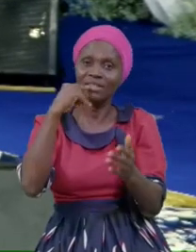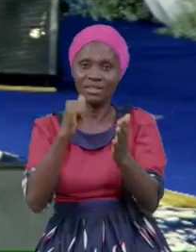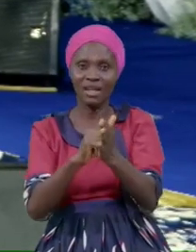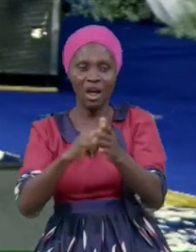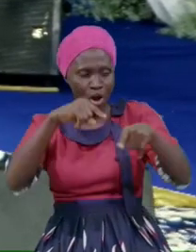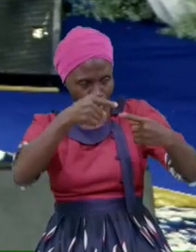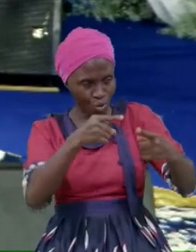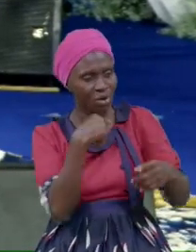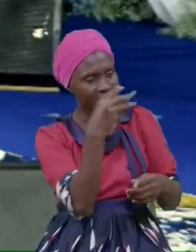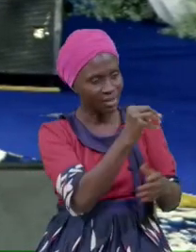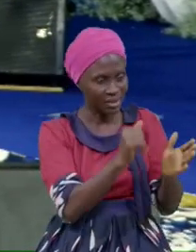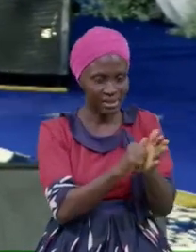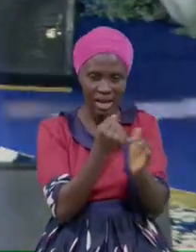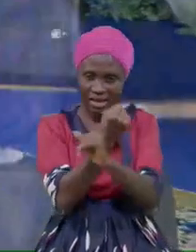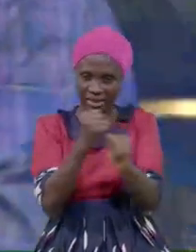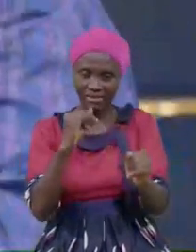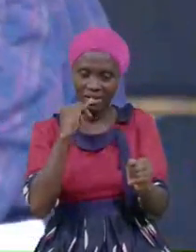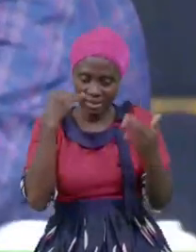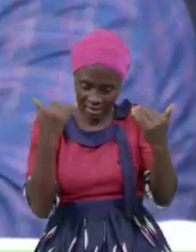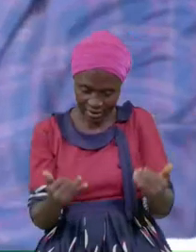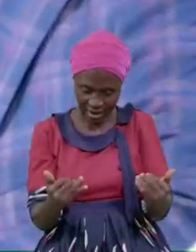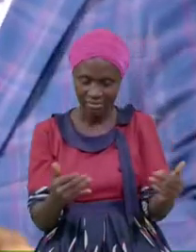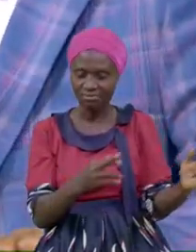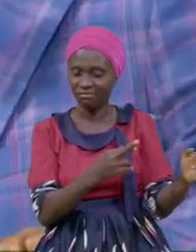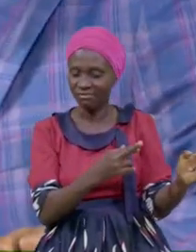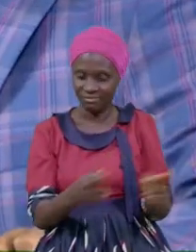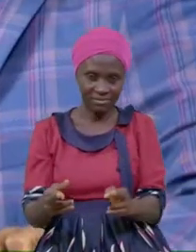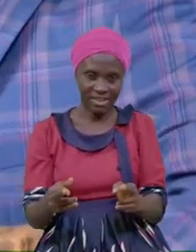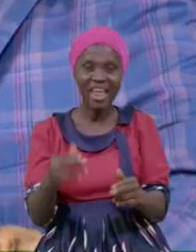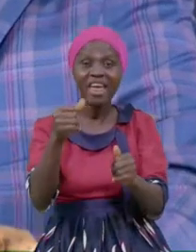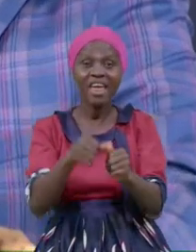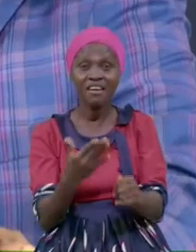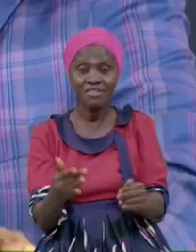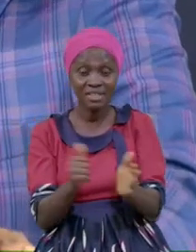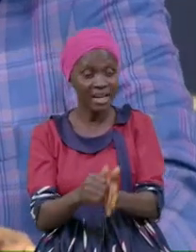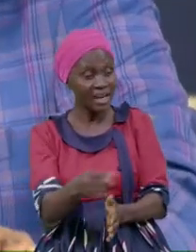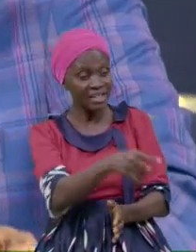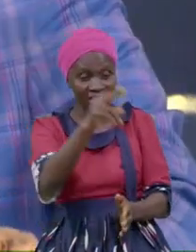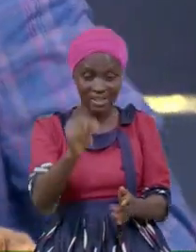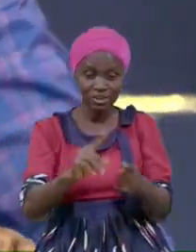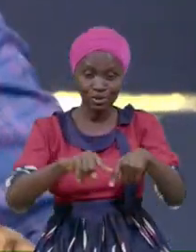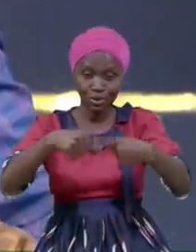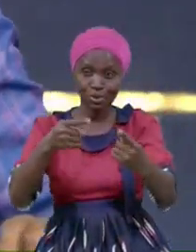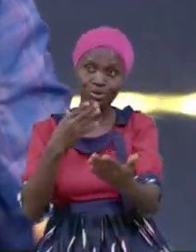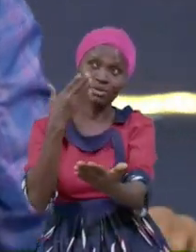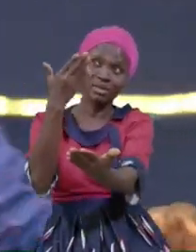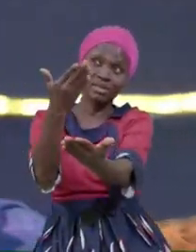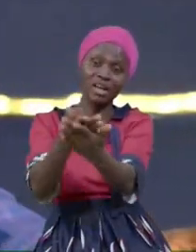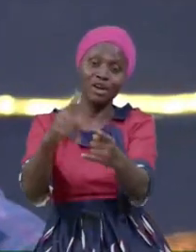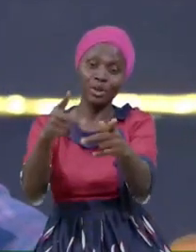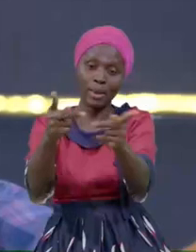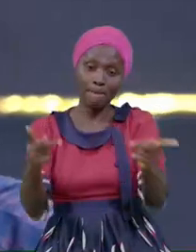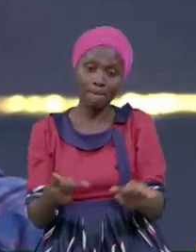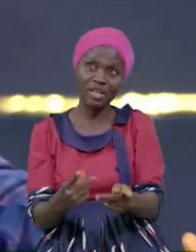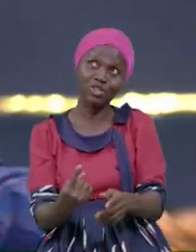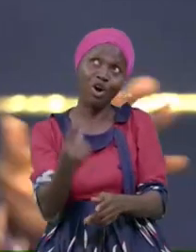grâce, disponible. Tout ce dont ils ont besoin pour aller en haut là-bas, tout est